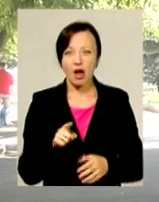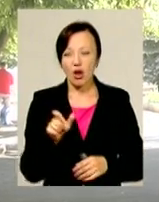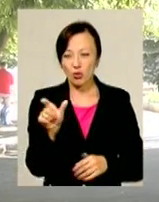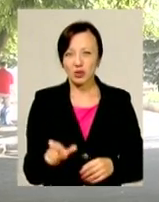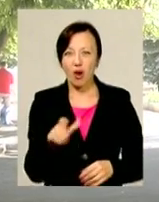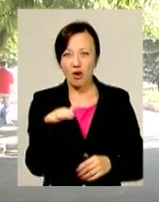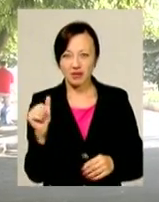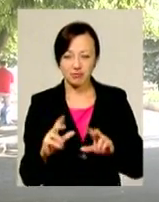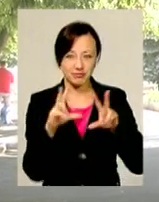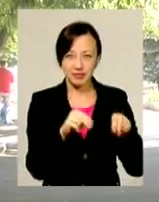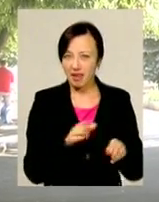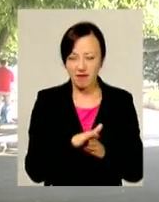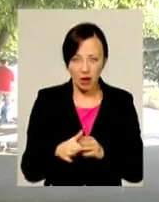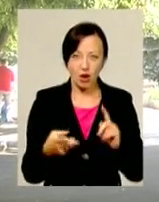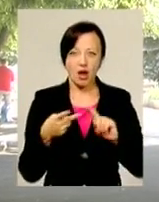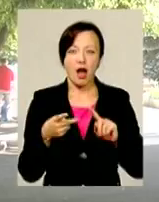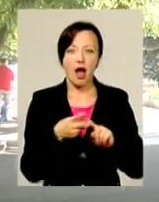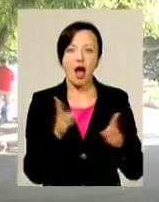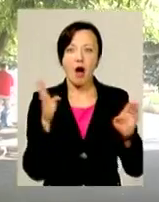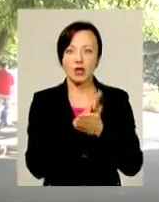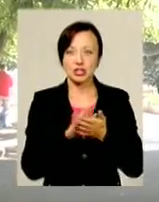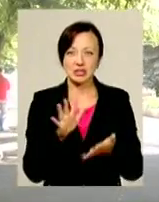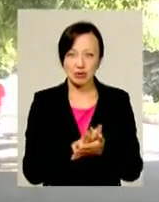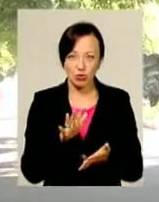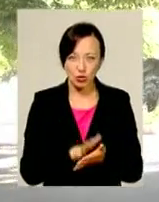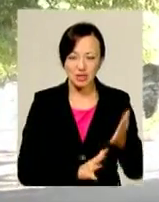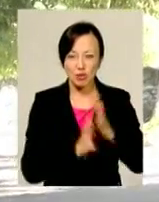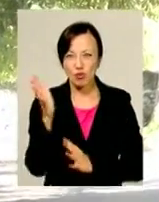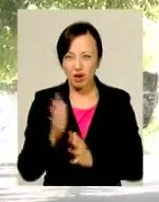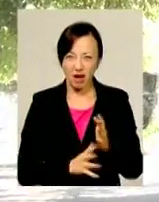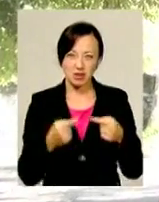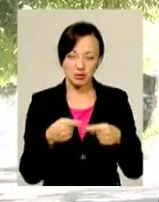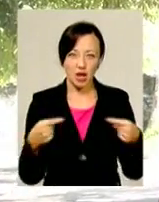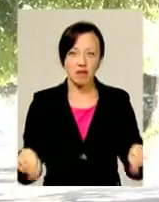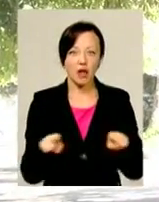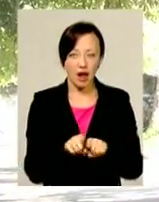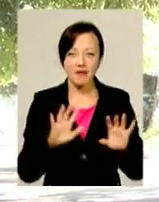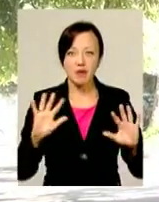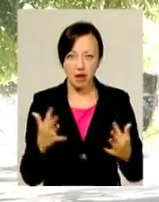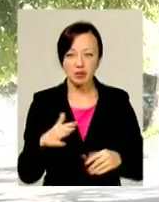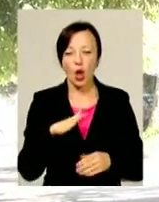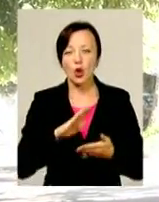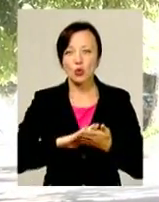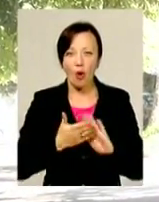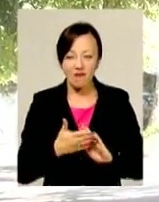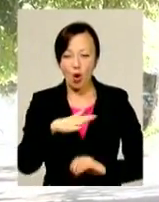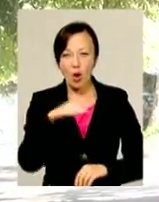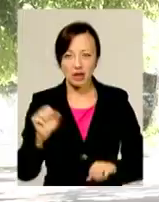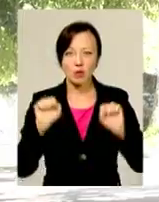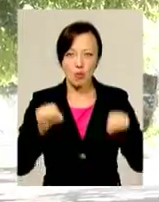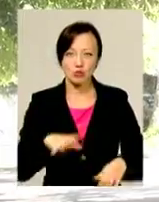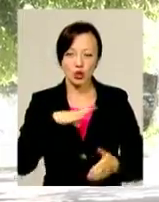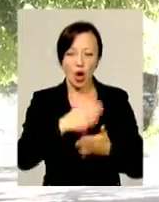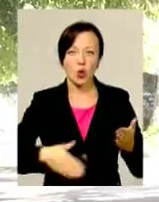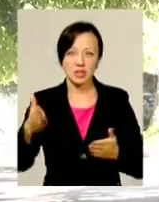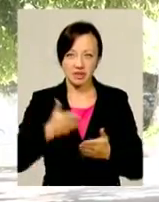орендарем взятих зобов'язань, екологічне забруднення земельної ділянки, забур'янення тому подібне. В таких випадках договір оренди земельної ділянки може бути розірваний в